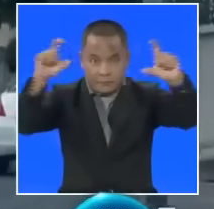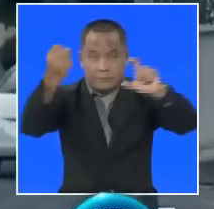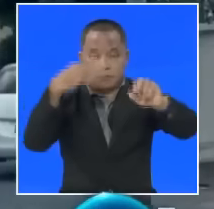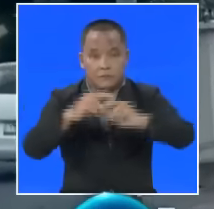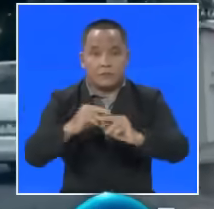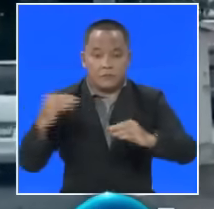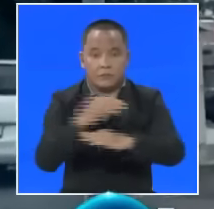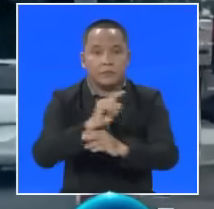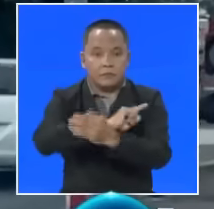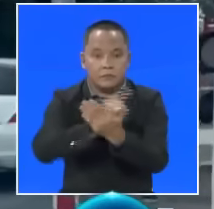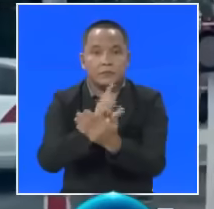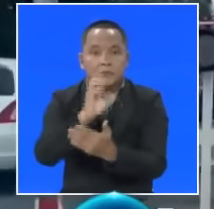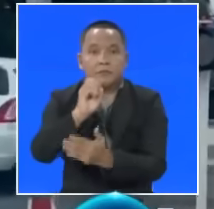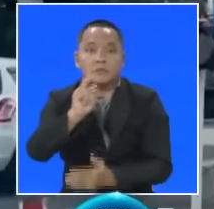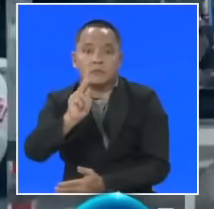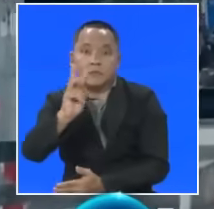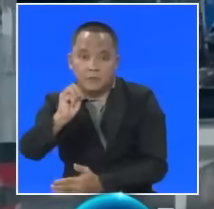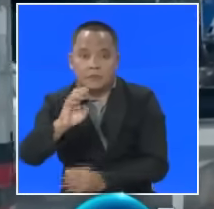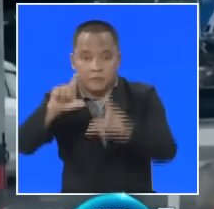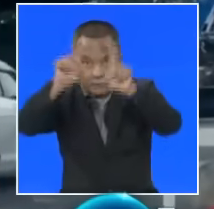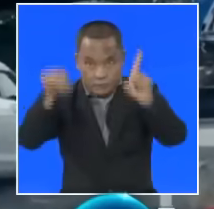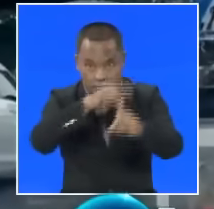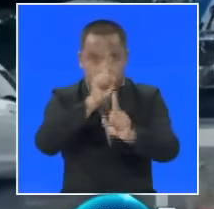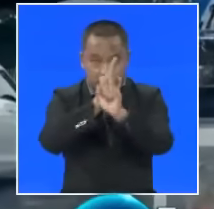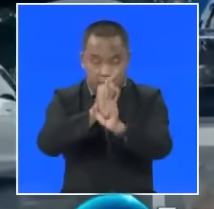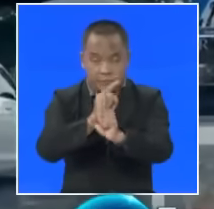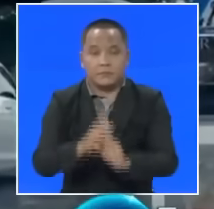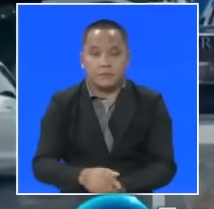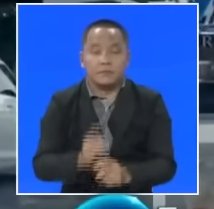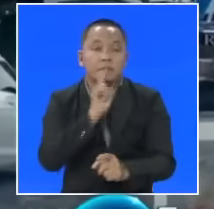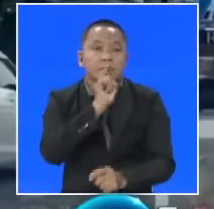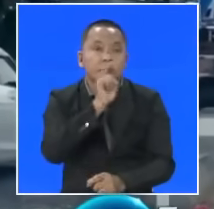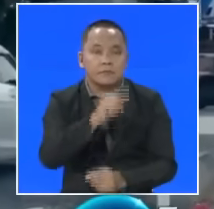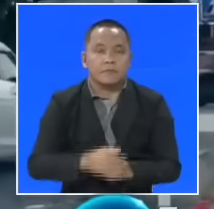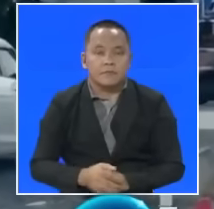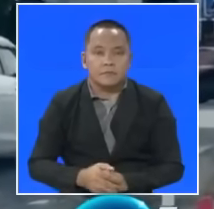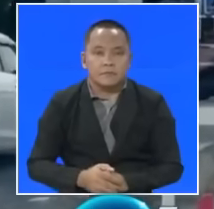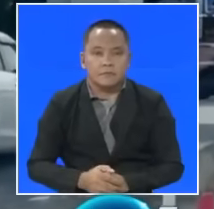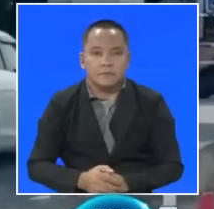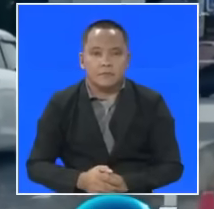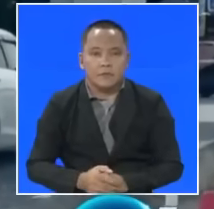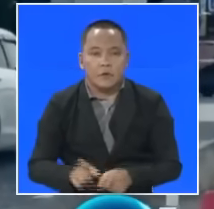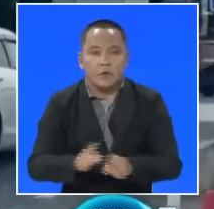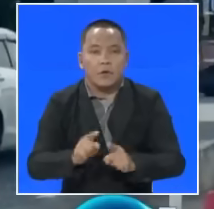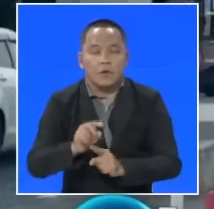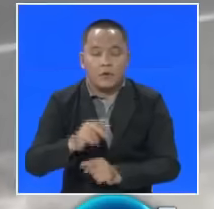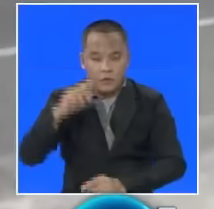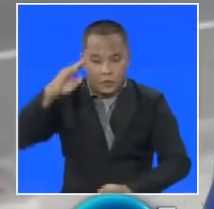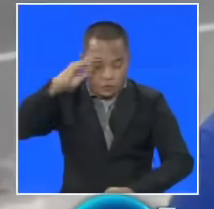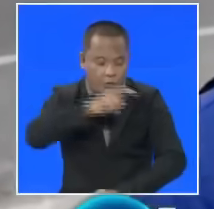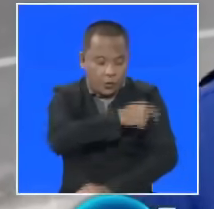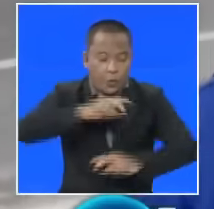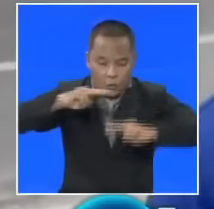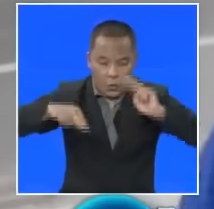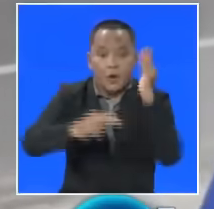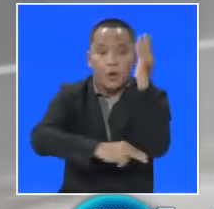ว่าความเร็ว50กิโลเมตรต่อชั่วโมงติดตั้งเอาไว้สอบถามนายนิติชัยบุญครองซึ่งเป็นรปภ.ของโรงแรม